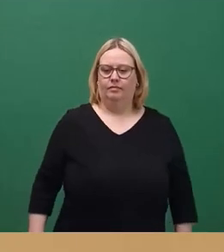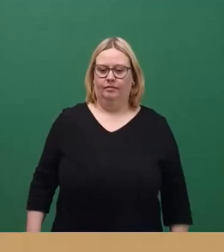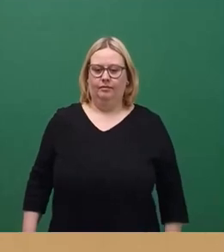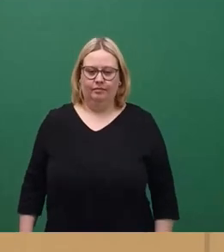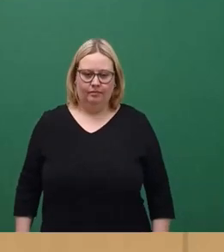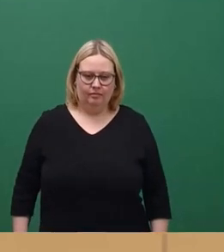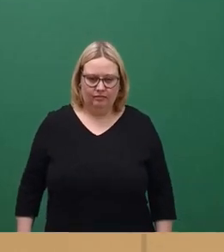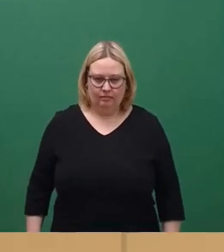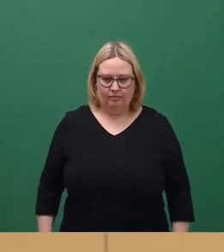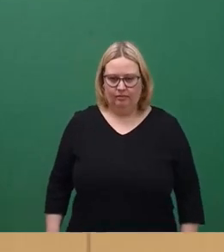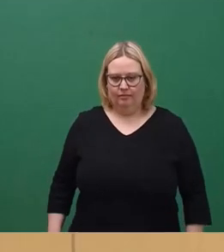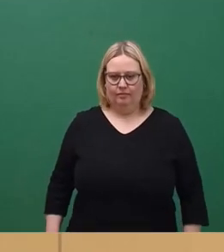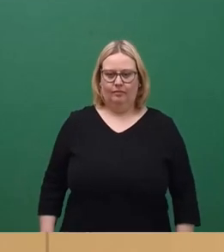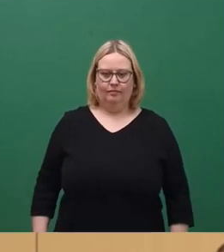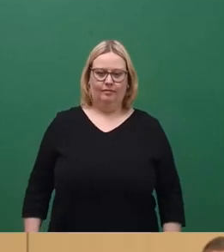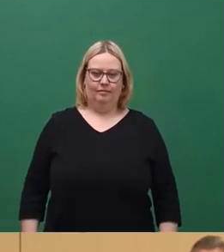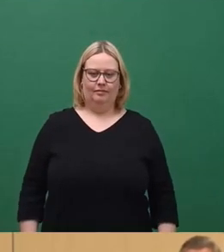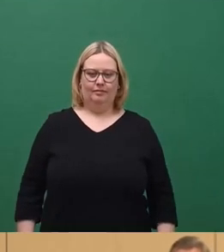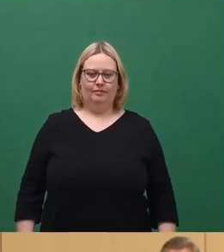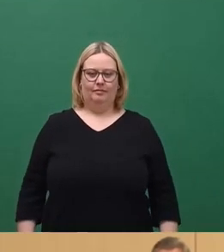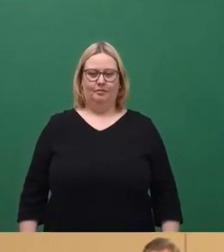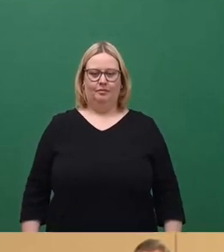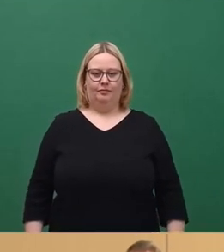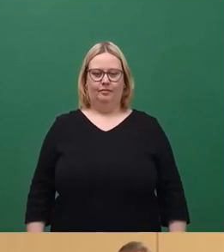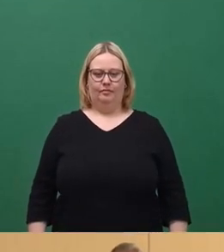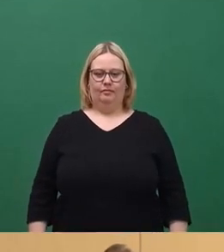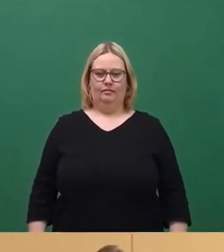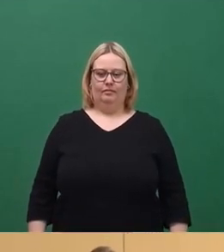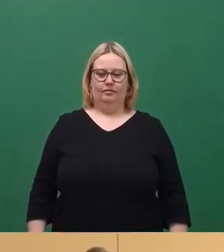Dank.